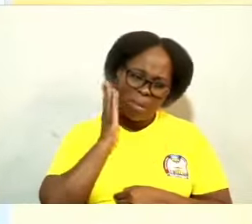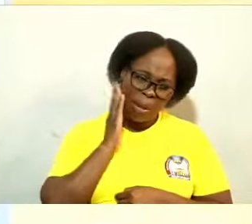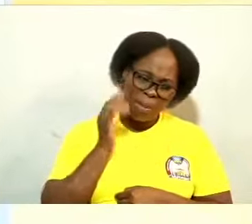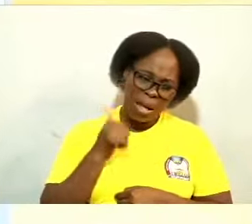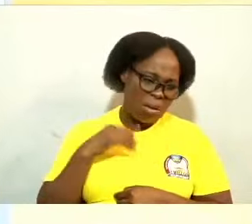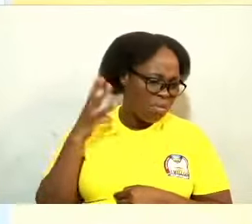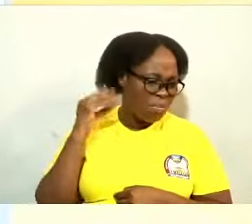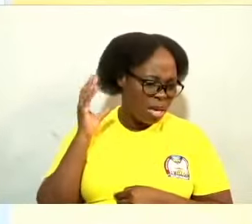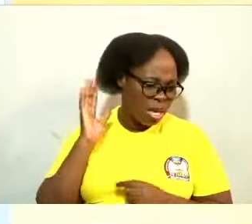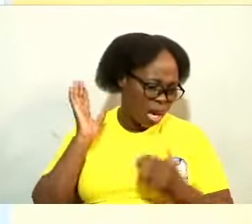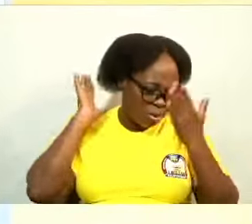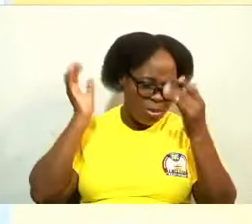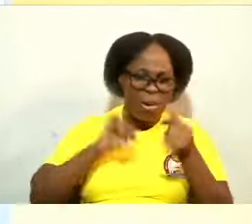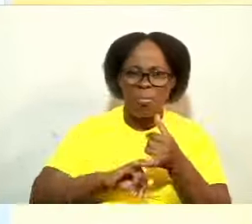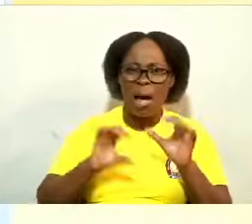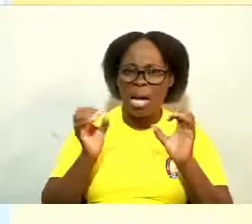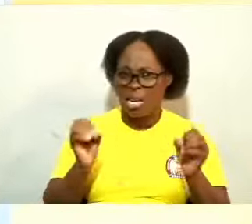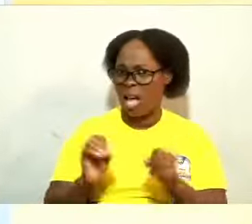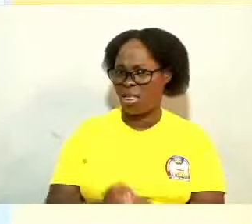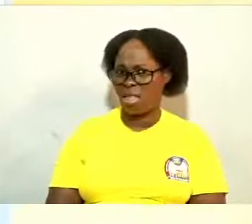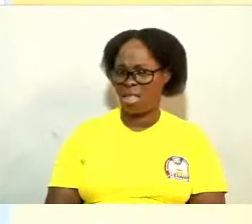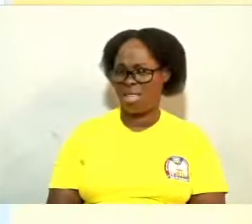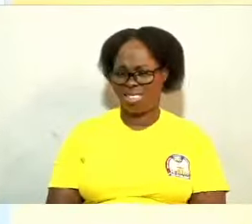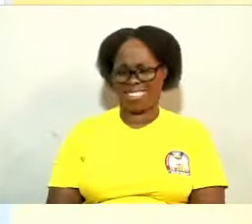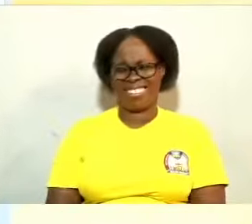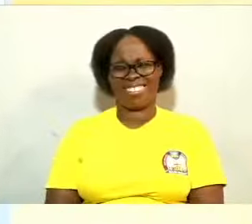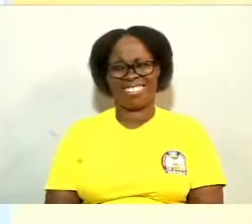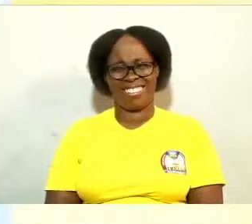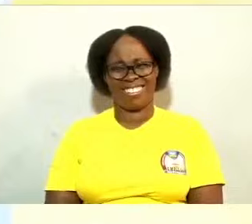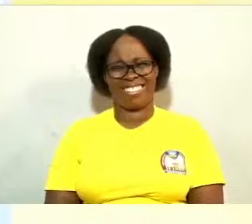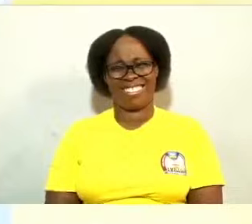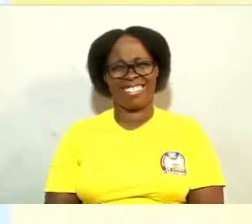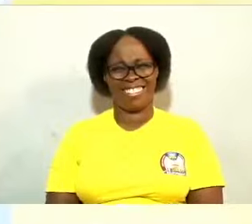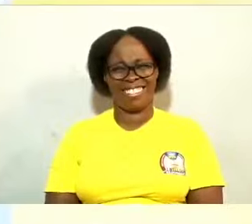nasikia mapadri hawaoi. Kwa hiyo anaposema nitakuwa